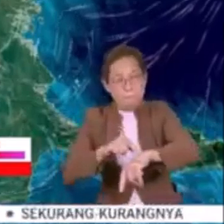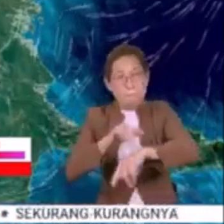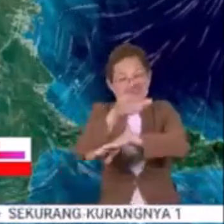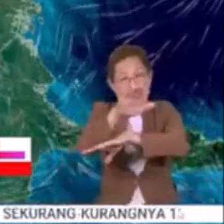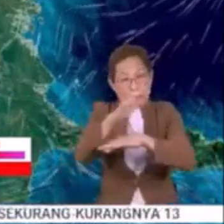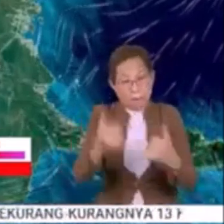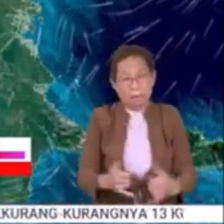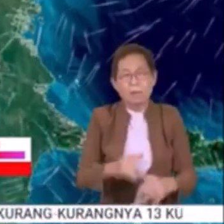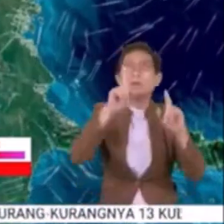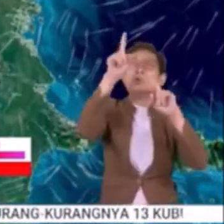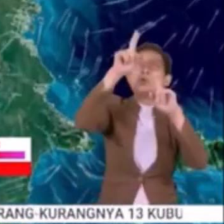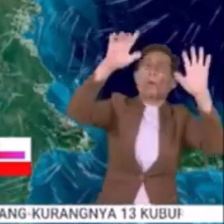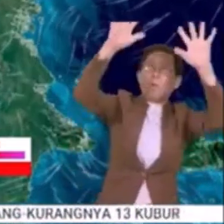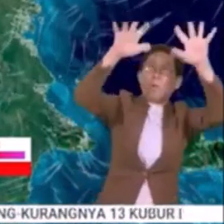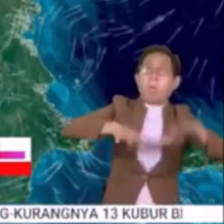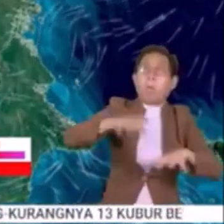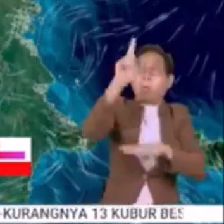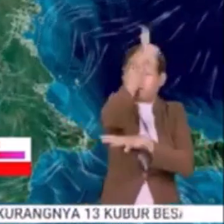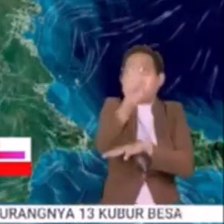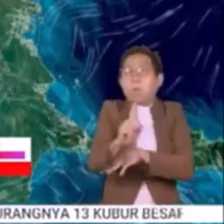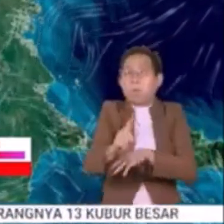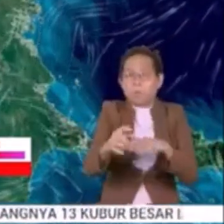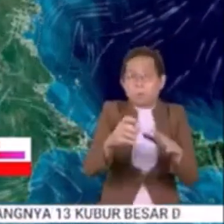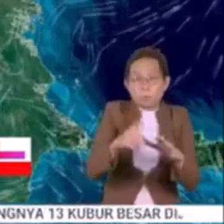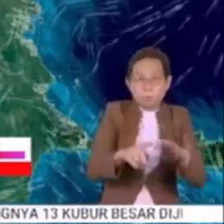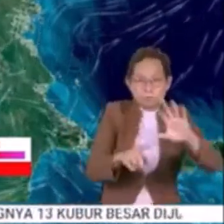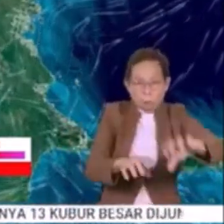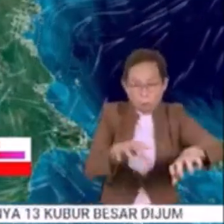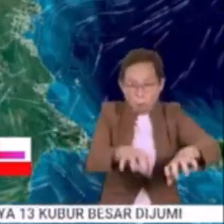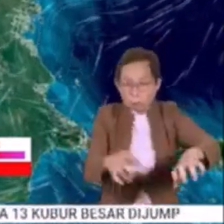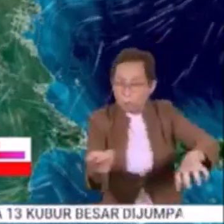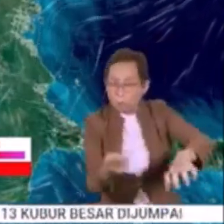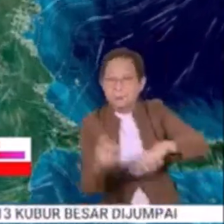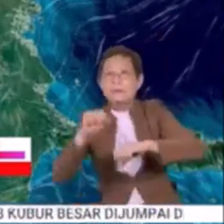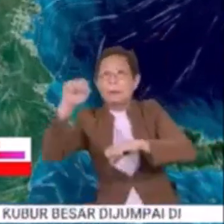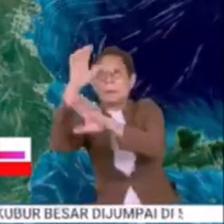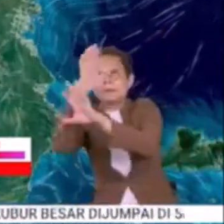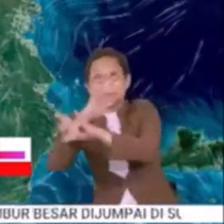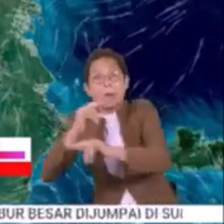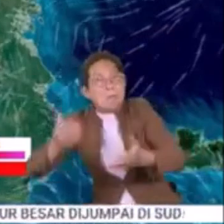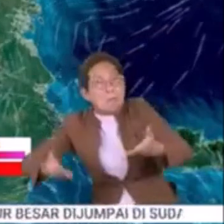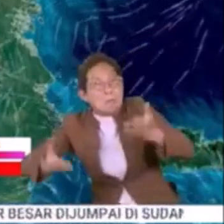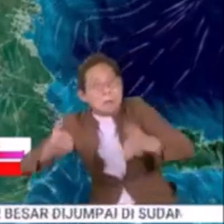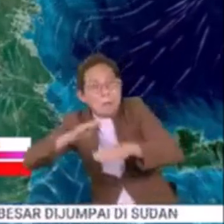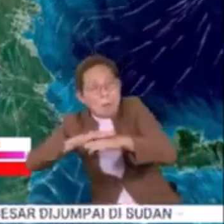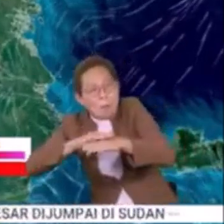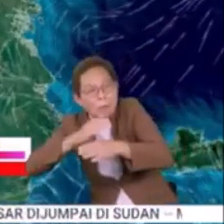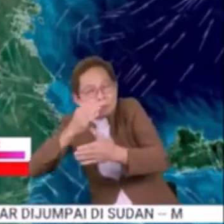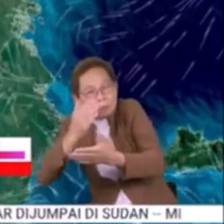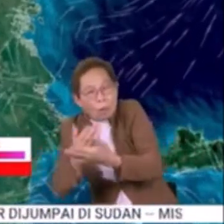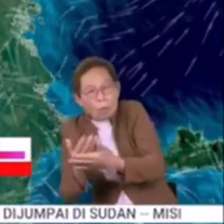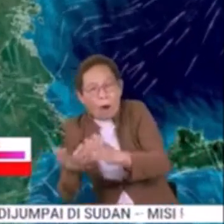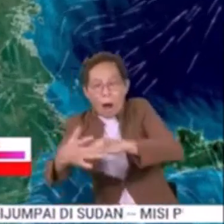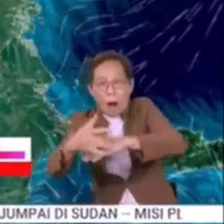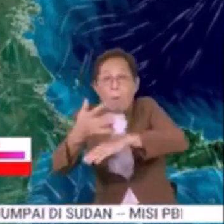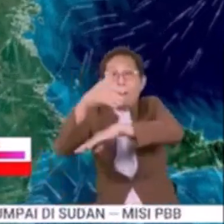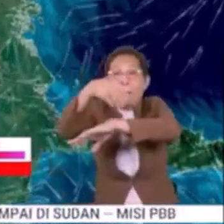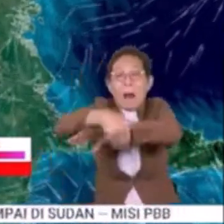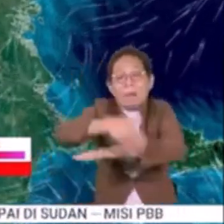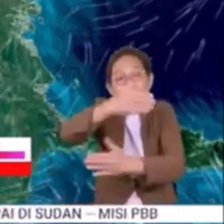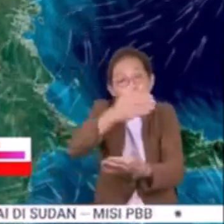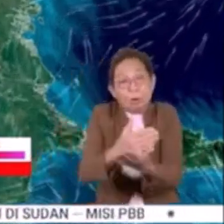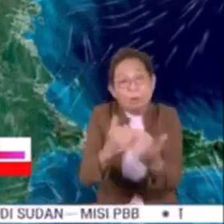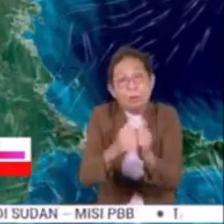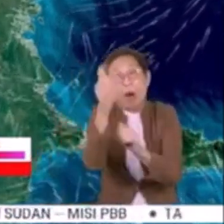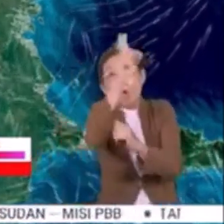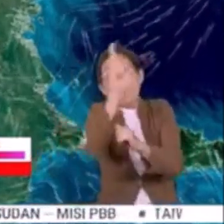ini. Dan keadaan cuaca ribut petir untuk kawasan-kawasan di kedua-dua negeri berkenaan juga dijangka akan beransur reda menjelang awal malam